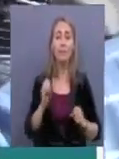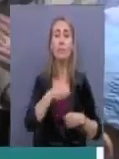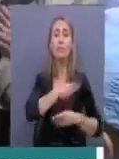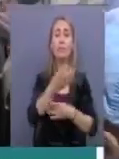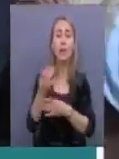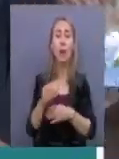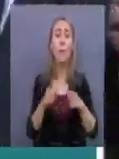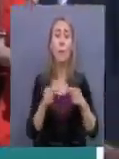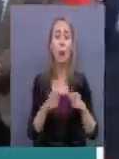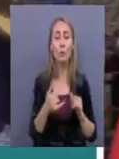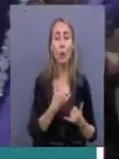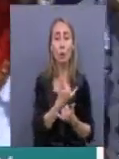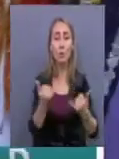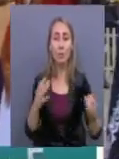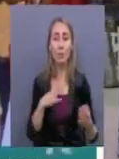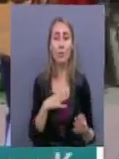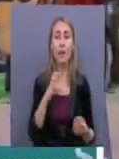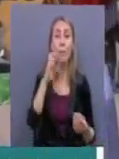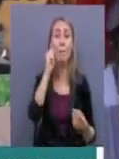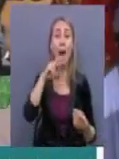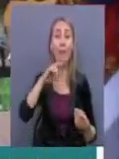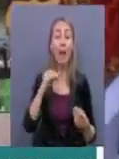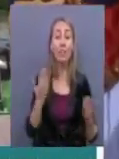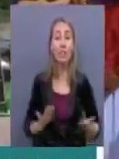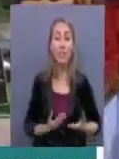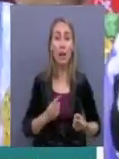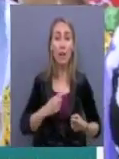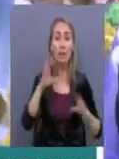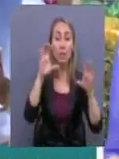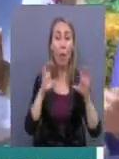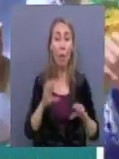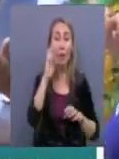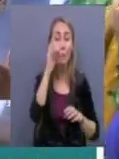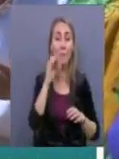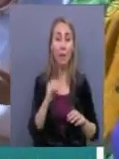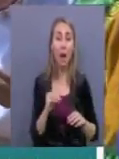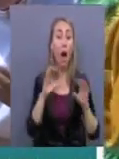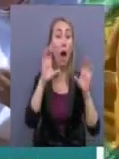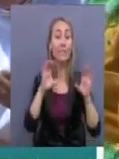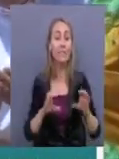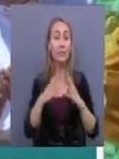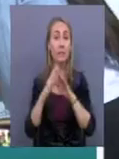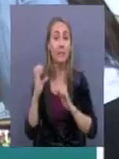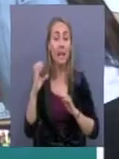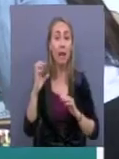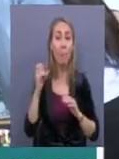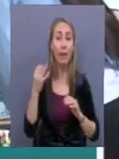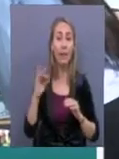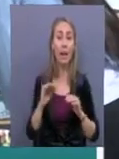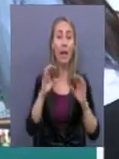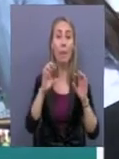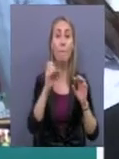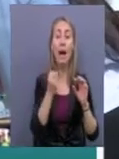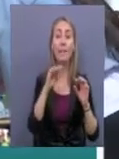татылды. Балқадиш ауылы беташар салтын көрсетсе, Абай ауылы бата беру рәсімінен көрініс қойды. Фестивальде ұлттық көріністермен қоса